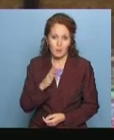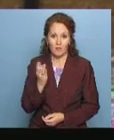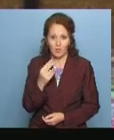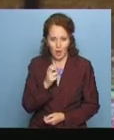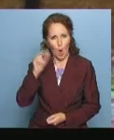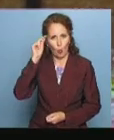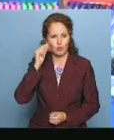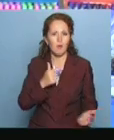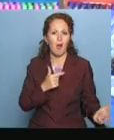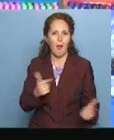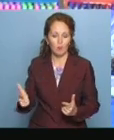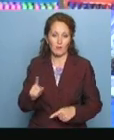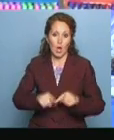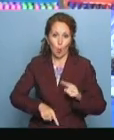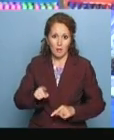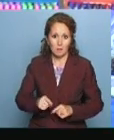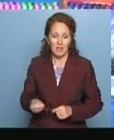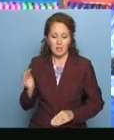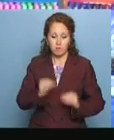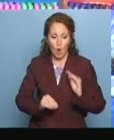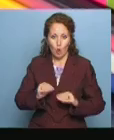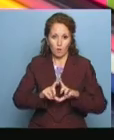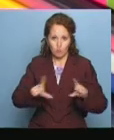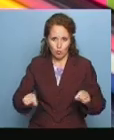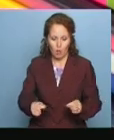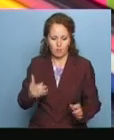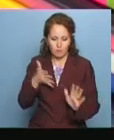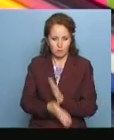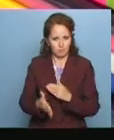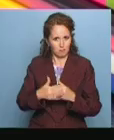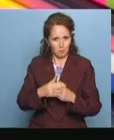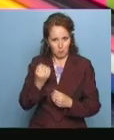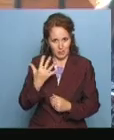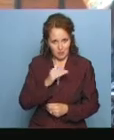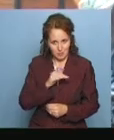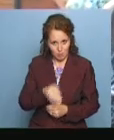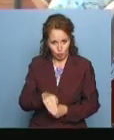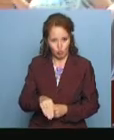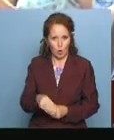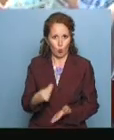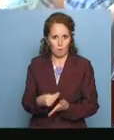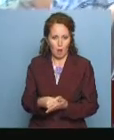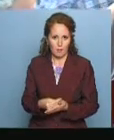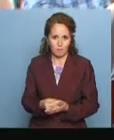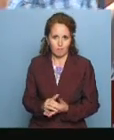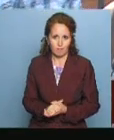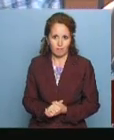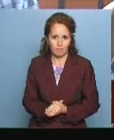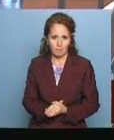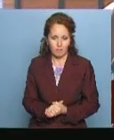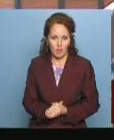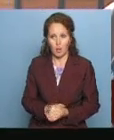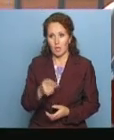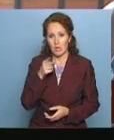уже готова. Родителям сборы в школу вылились кругленькую сумму – более 15 тысяч рублей. 200